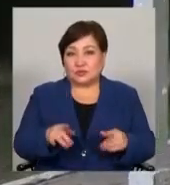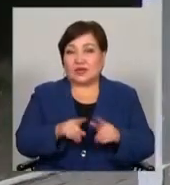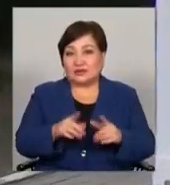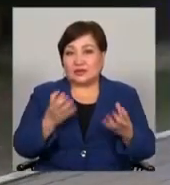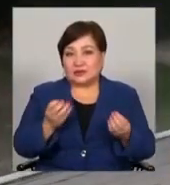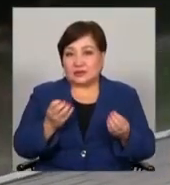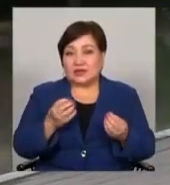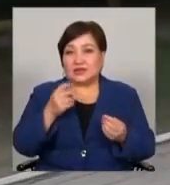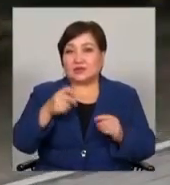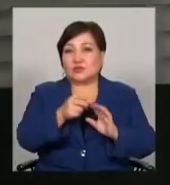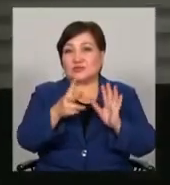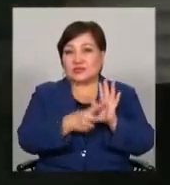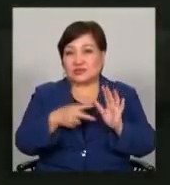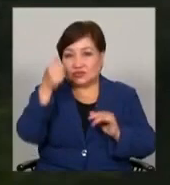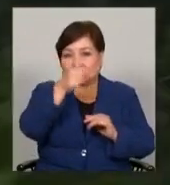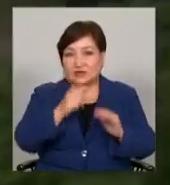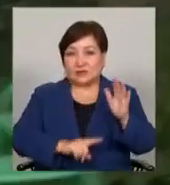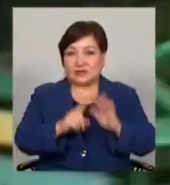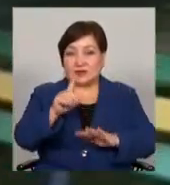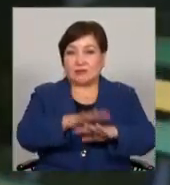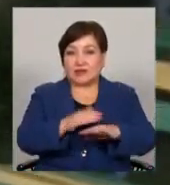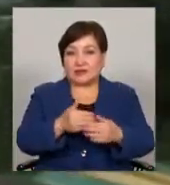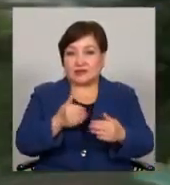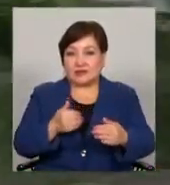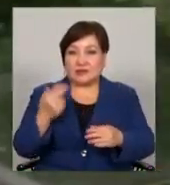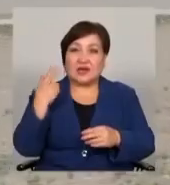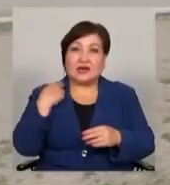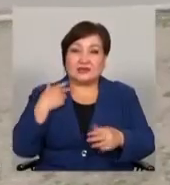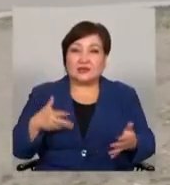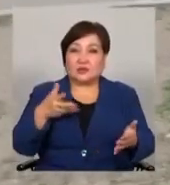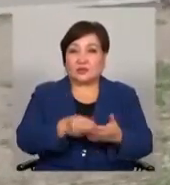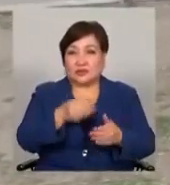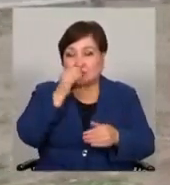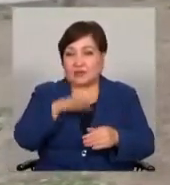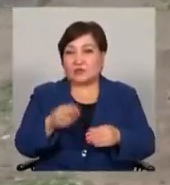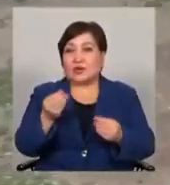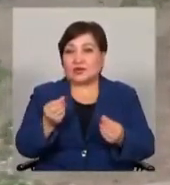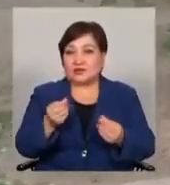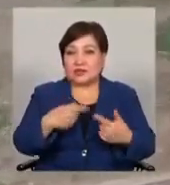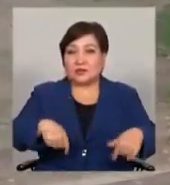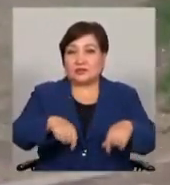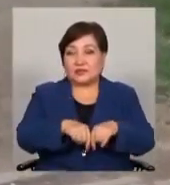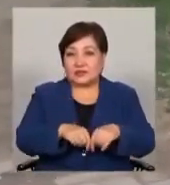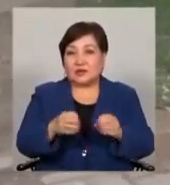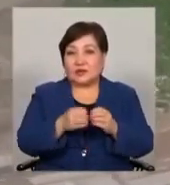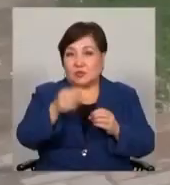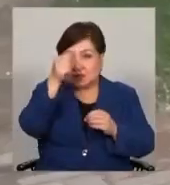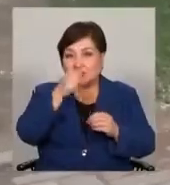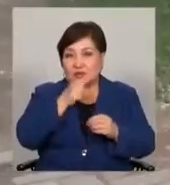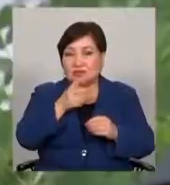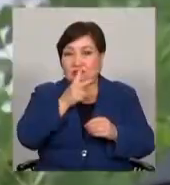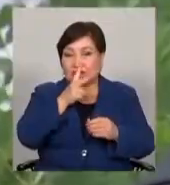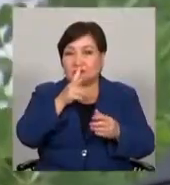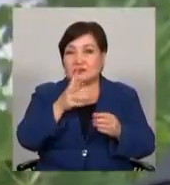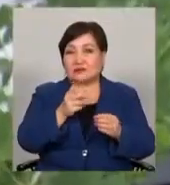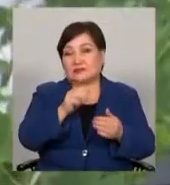Саят 2018 жылдан бастап банк алдындағы қарызын өтей алмай қалған. Алайда қаржы мекемесі 10 ай бойы жалақысынан ақша ұстап отырған. Ол